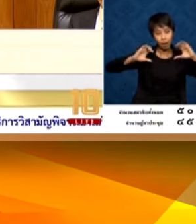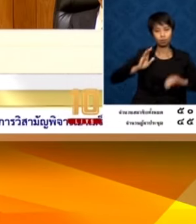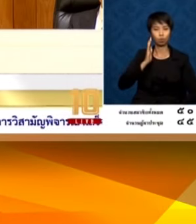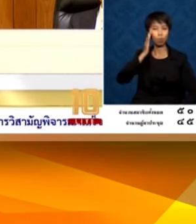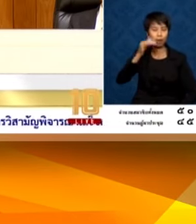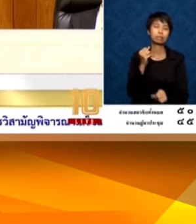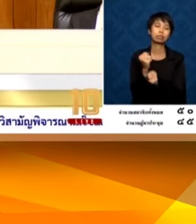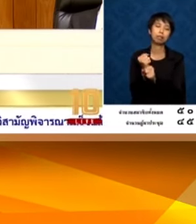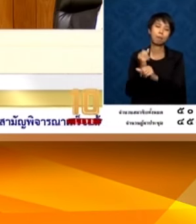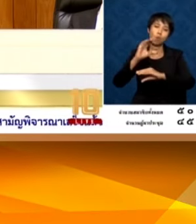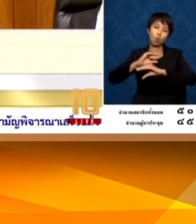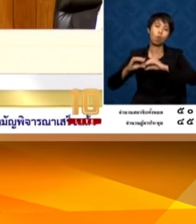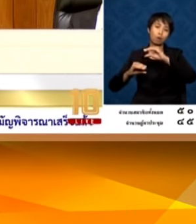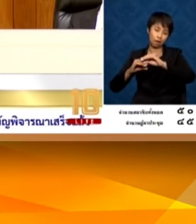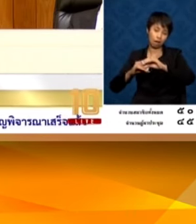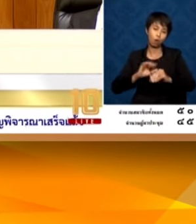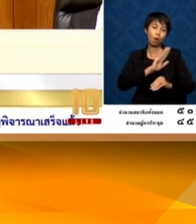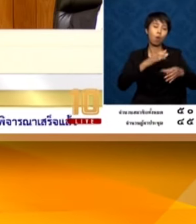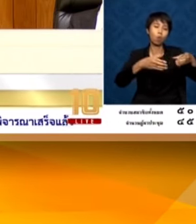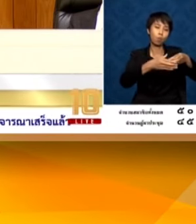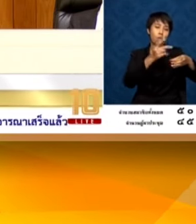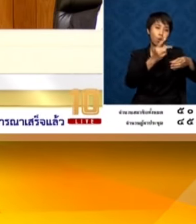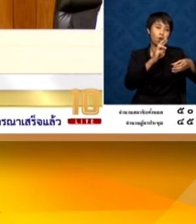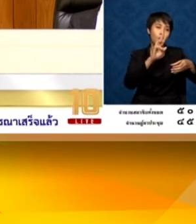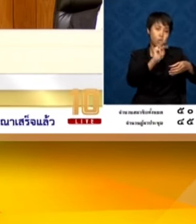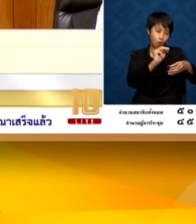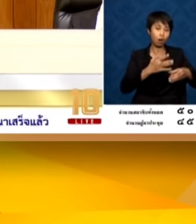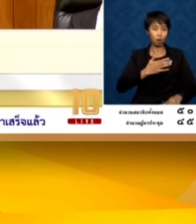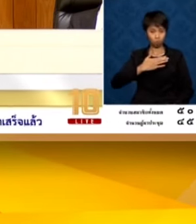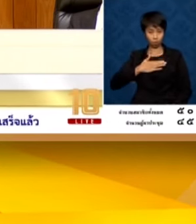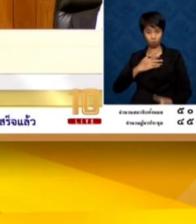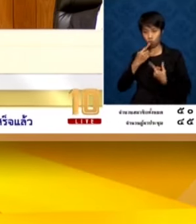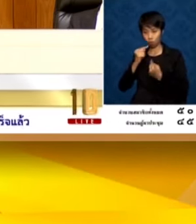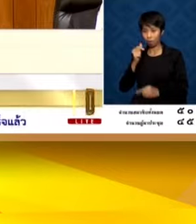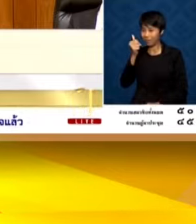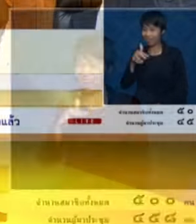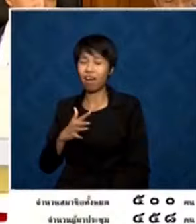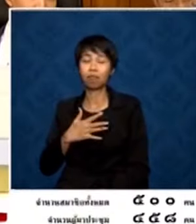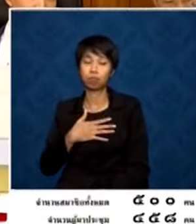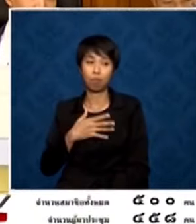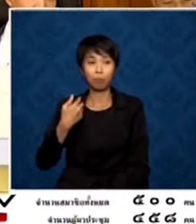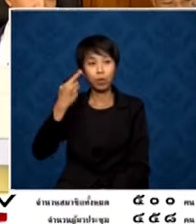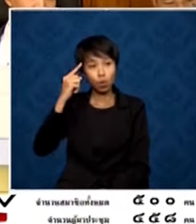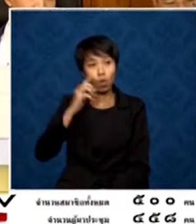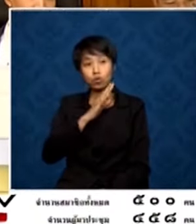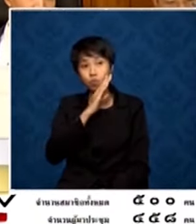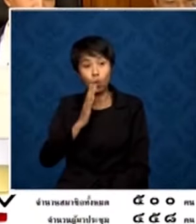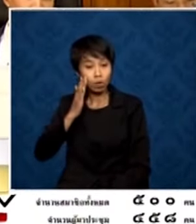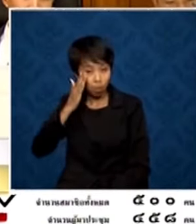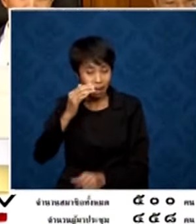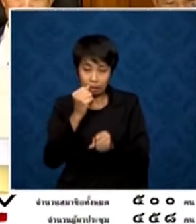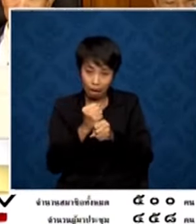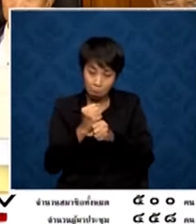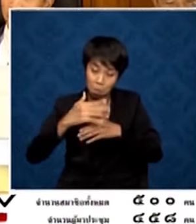ก็มีการอภิปรายกันปรากฏว่าสมาชิกส่วนใหญ่จริงๆอภิปรายเห็นด้วยนะแต่ก็มีเสียงติติงสส 9